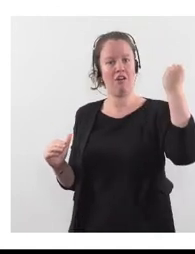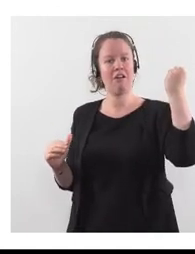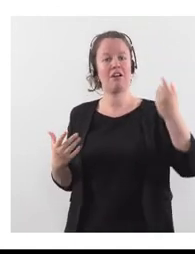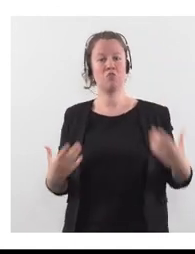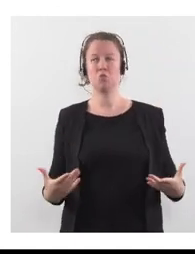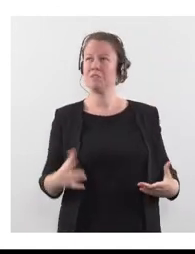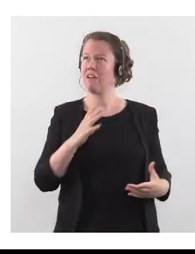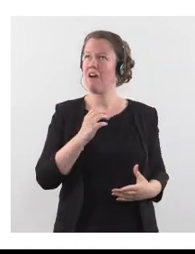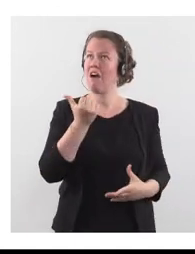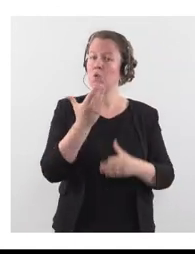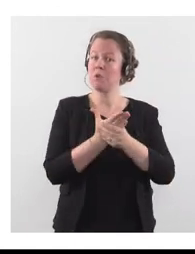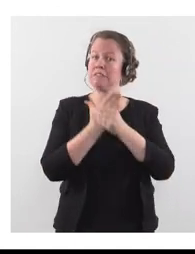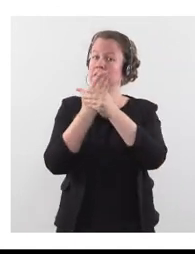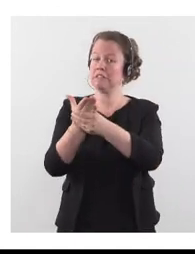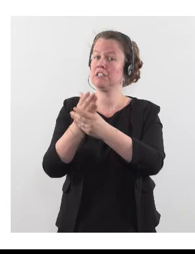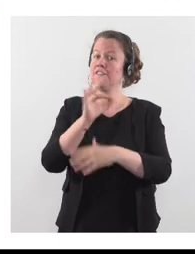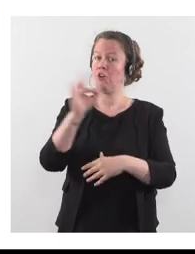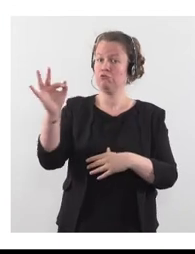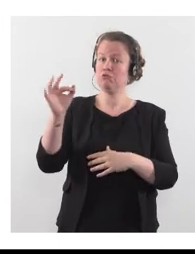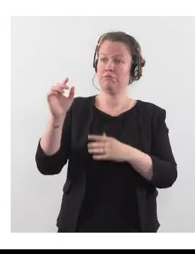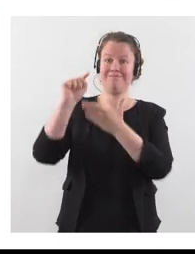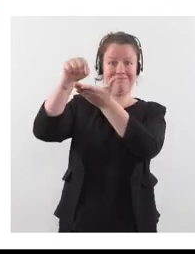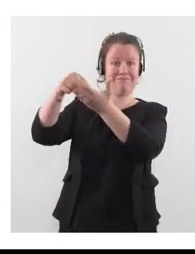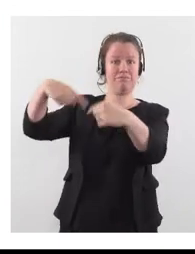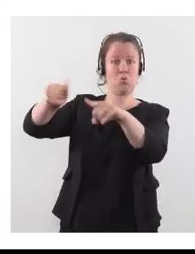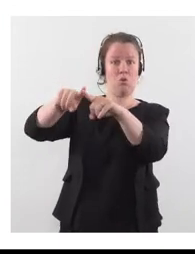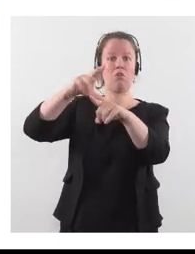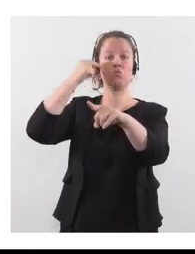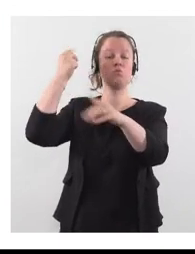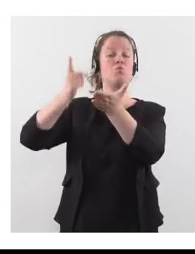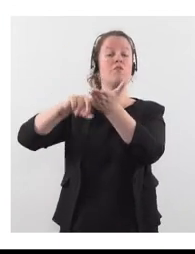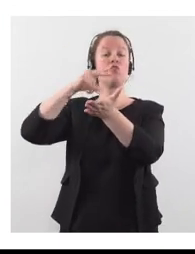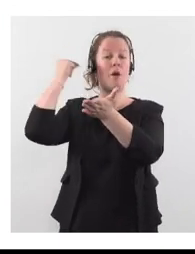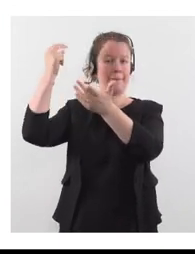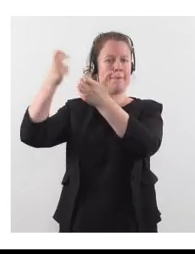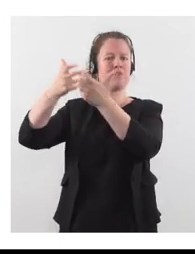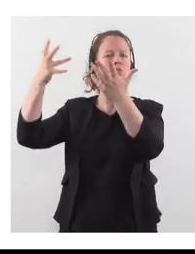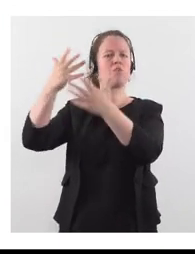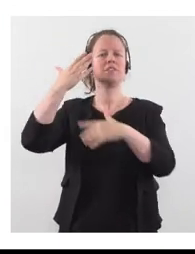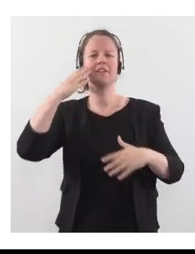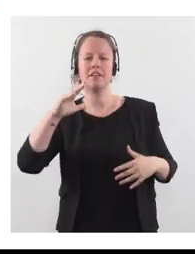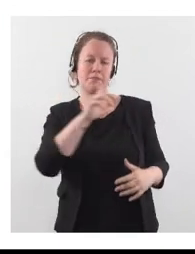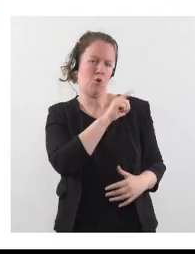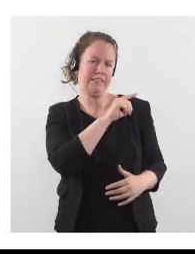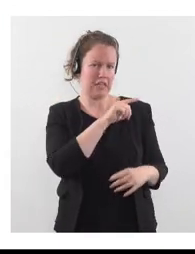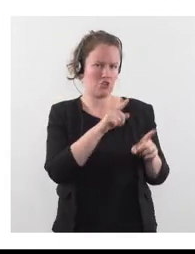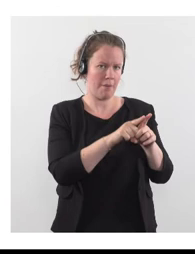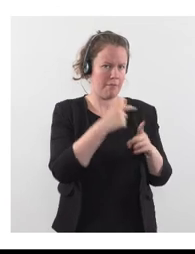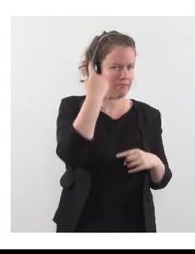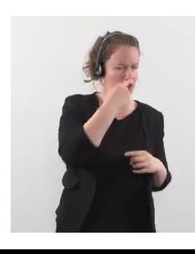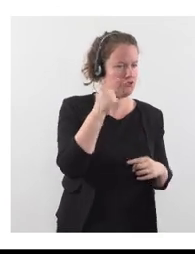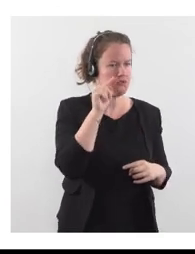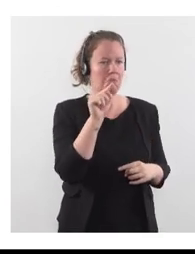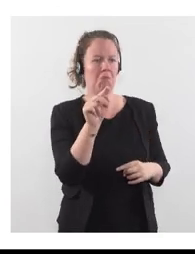Cour européenne des droits de l'homme, qui concerne précisément cela, le dossier sur les contrôles aux faciès, et où on a